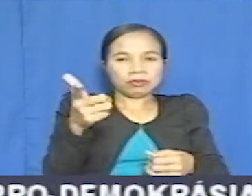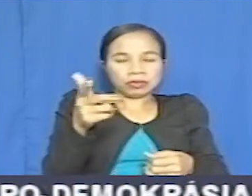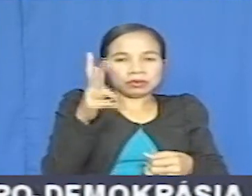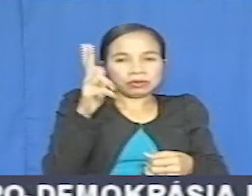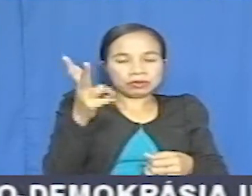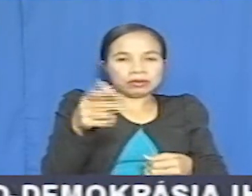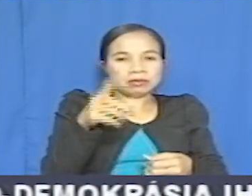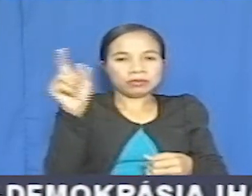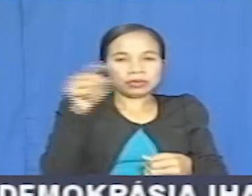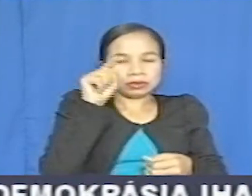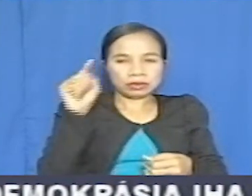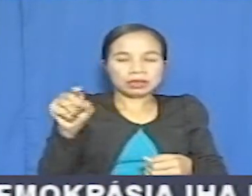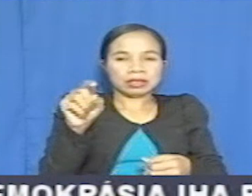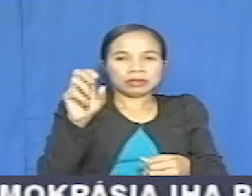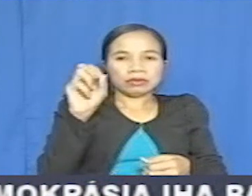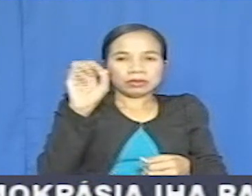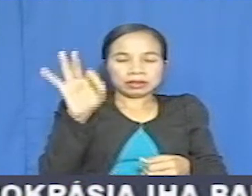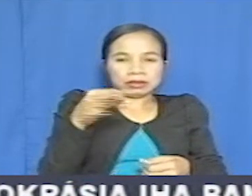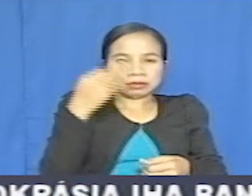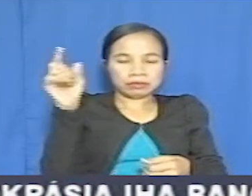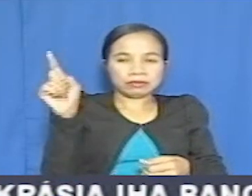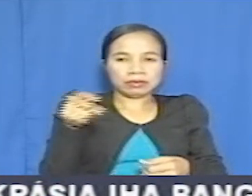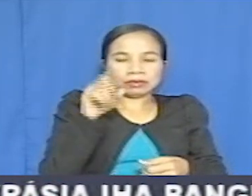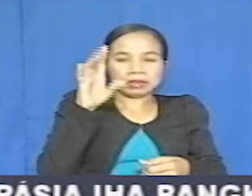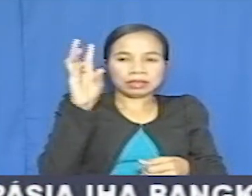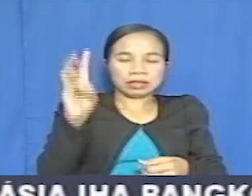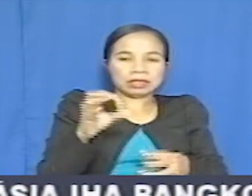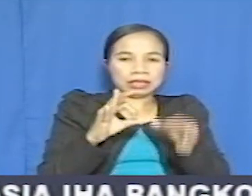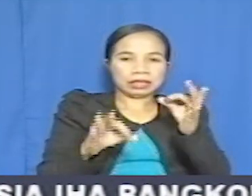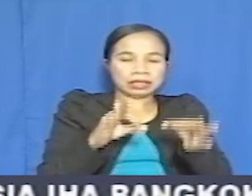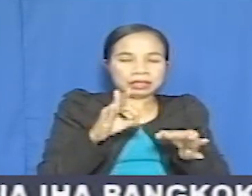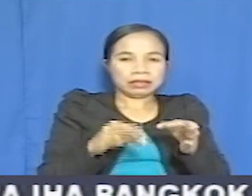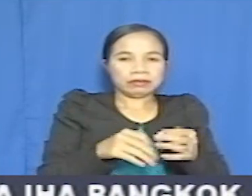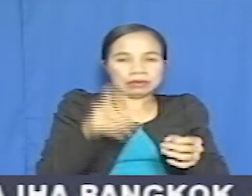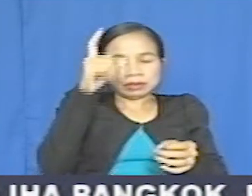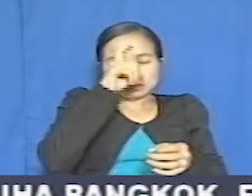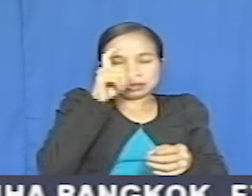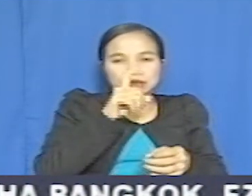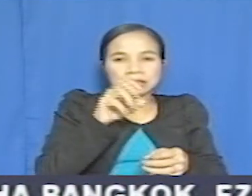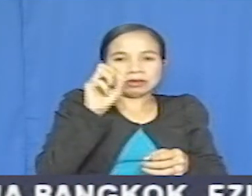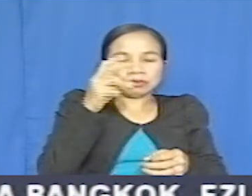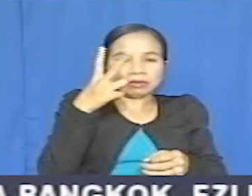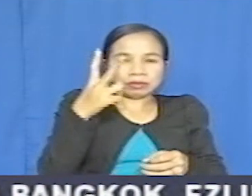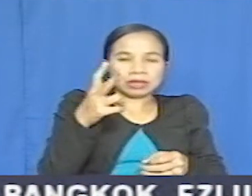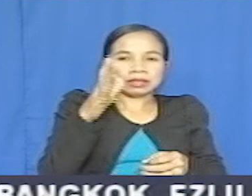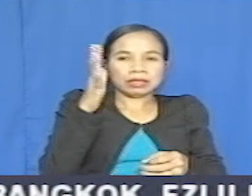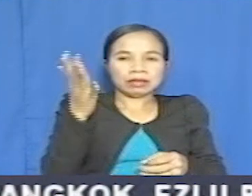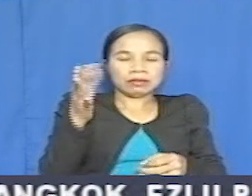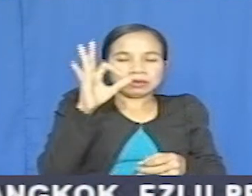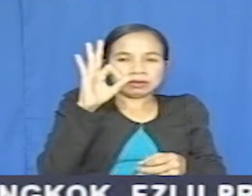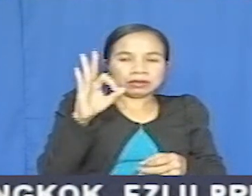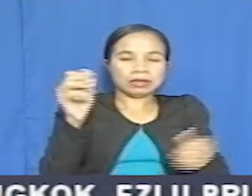porcentu sanulu resinsia virgulanen. En cuanto entre tinan sanulu resin rua to limanulu